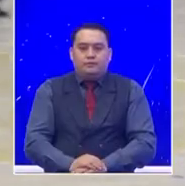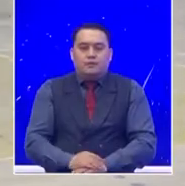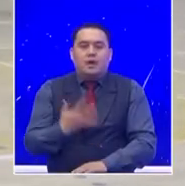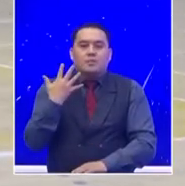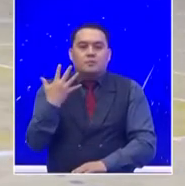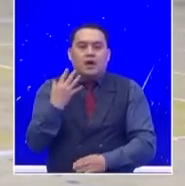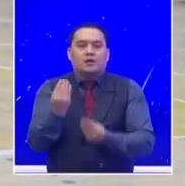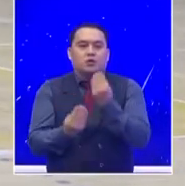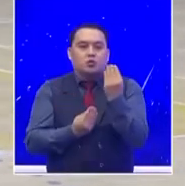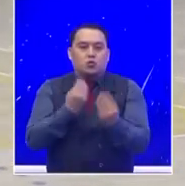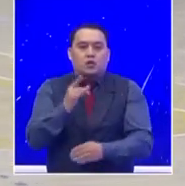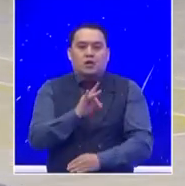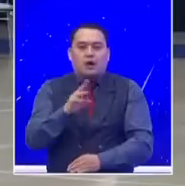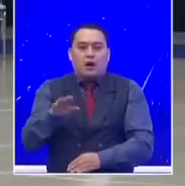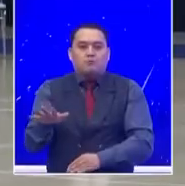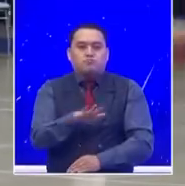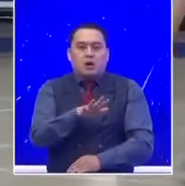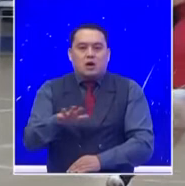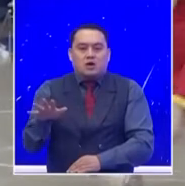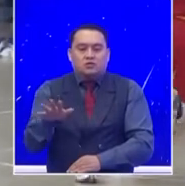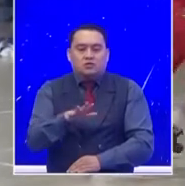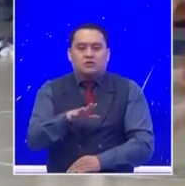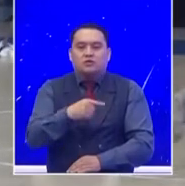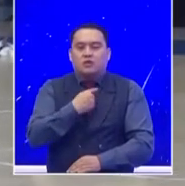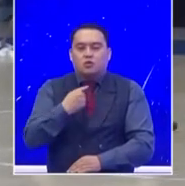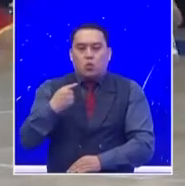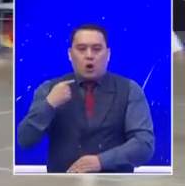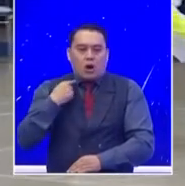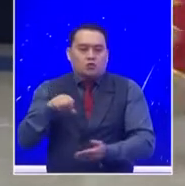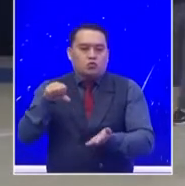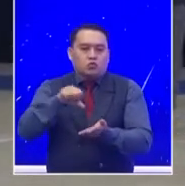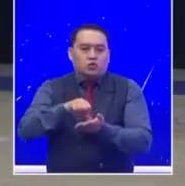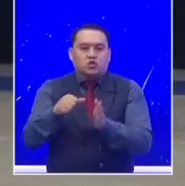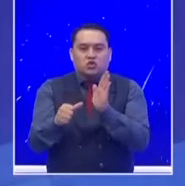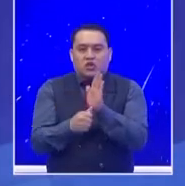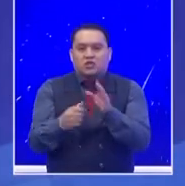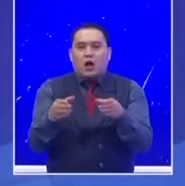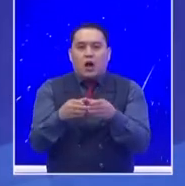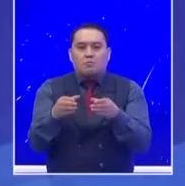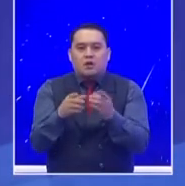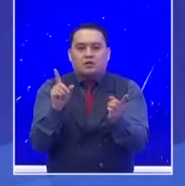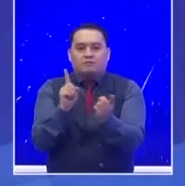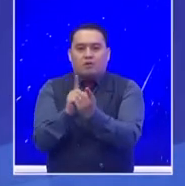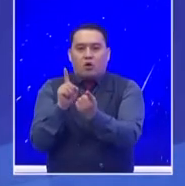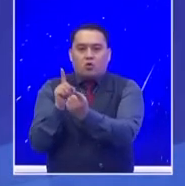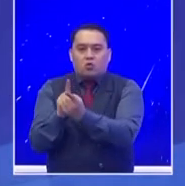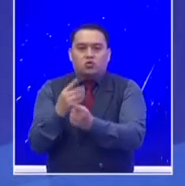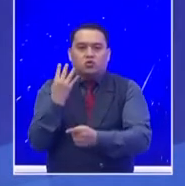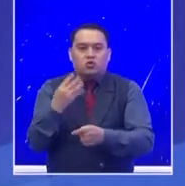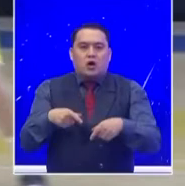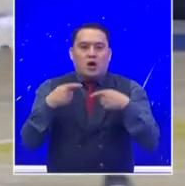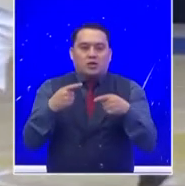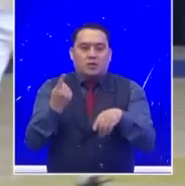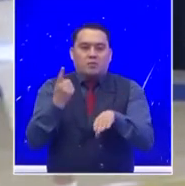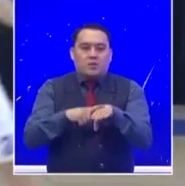Пятый тур чемпионата РК по баскетболу проходит во дворце спорта «Жастар». В нем принимают участие 6 команд. И по итогам 4 этапов уверенно удерживает